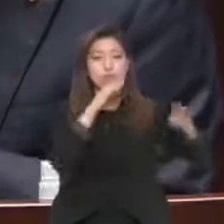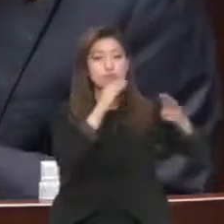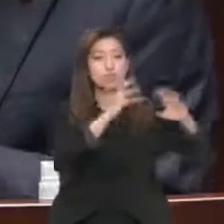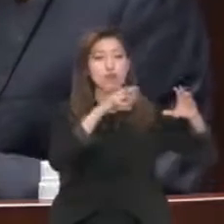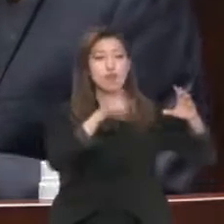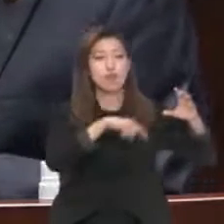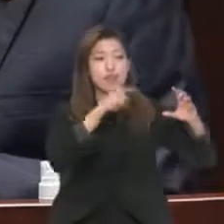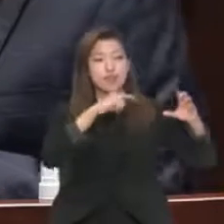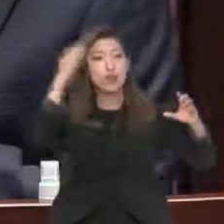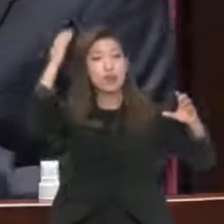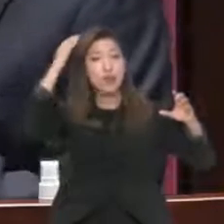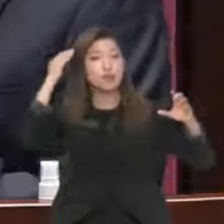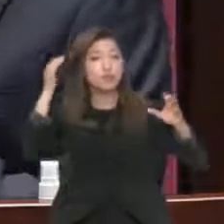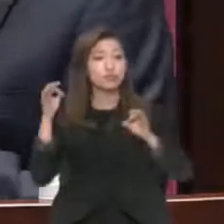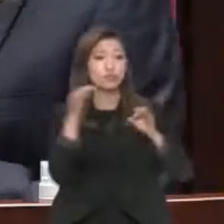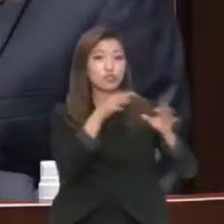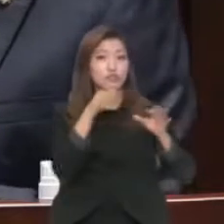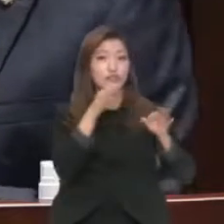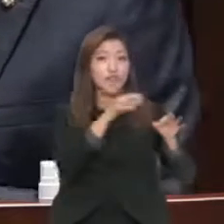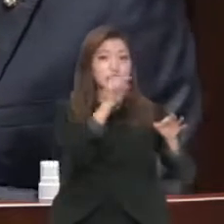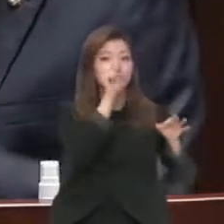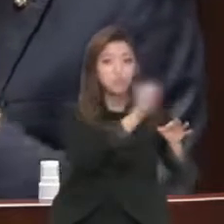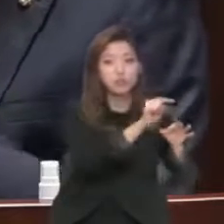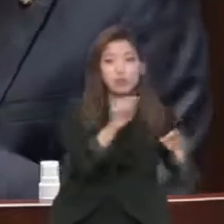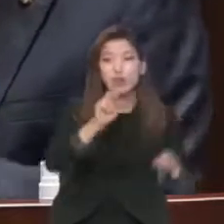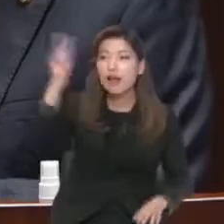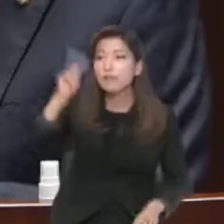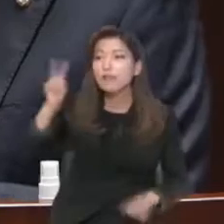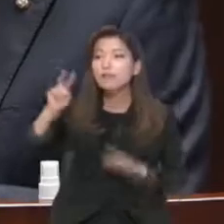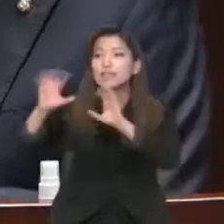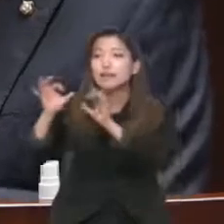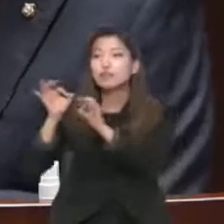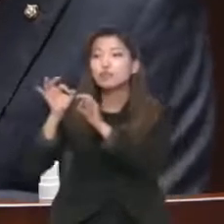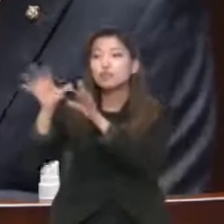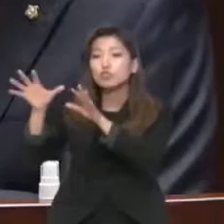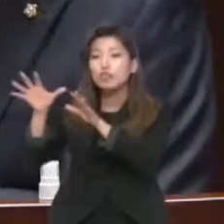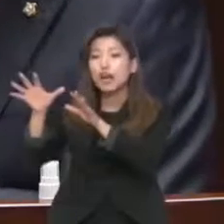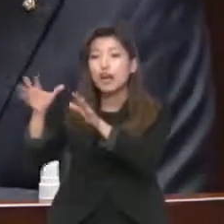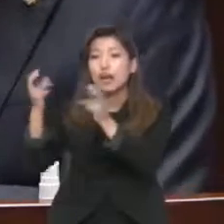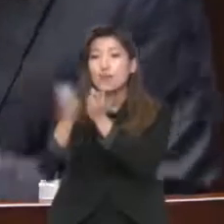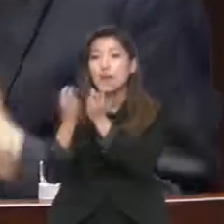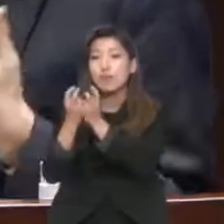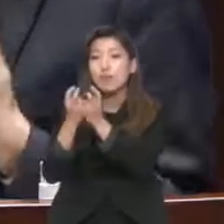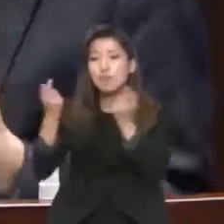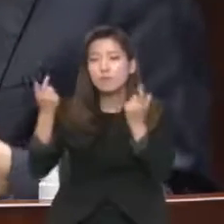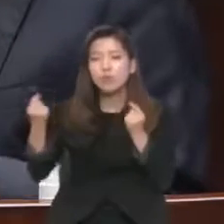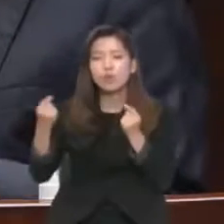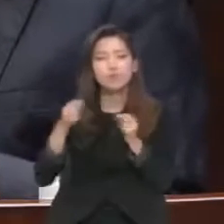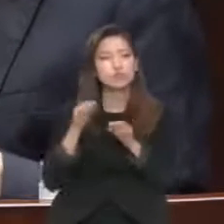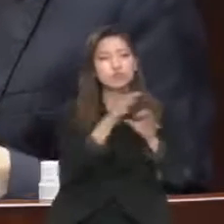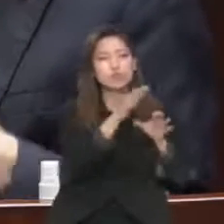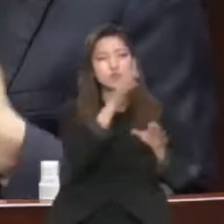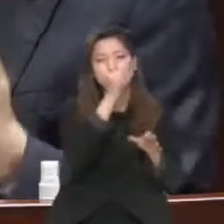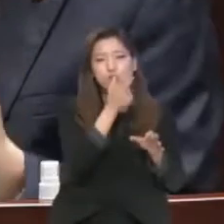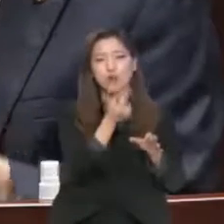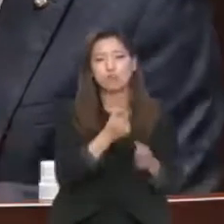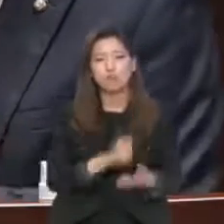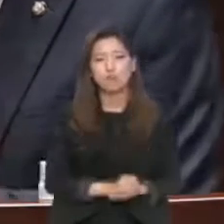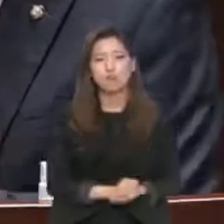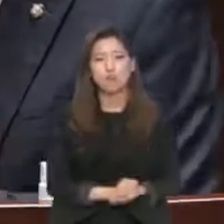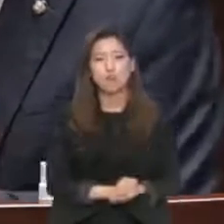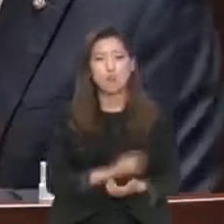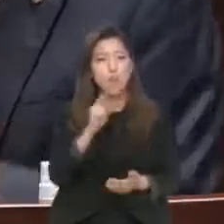우리가 베트남이나 캄보디아에 투자하는 것 같은 방식으로 변경을 했으면 좋겠습니다. 어떤 기업은 북한에서 소위 대박을